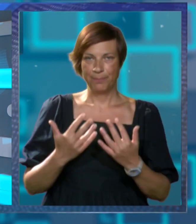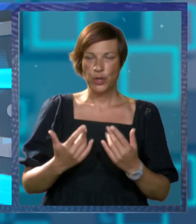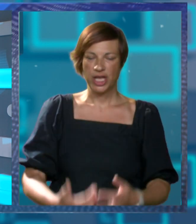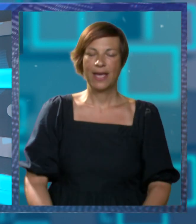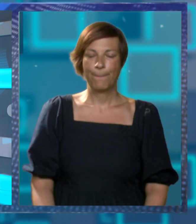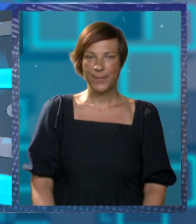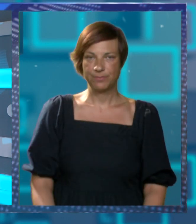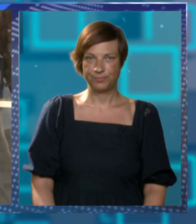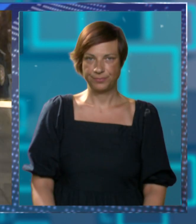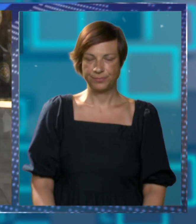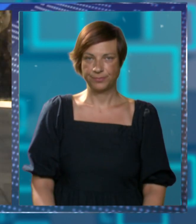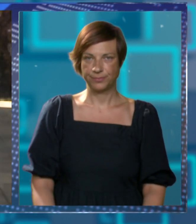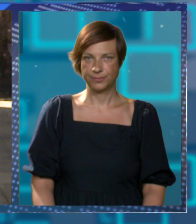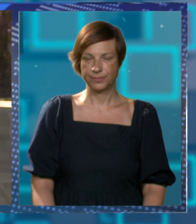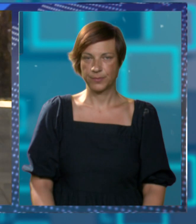brojkama.